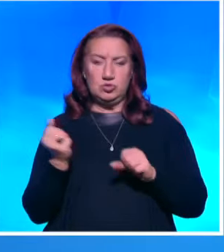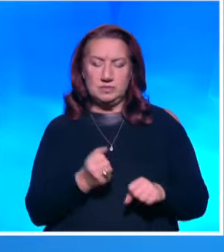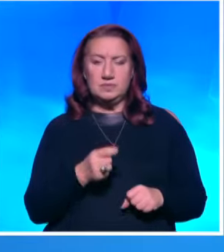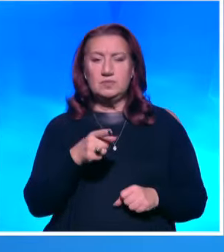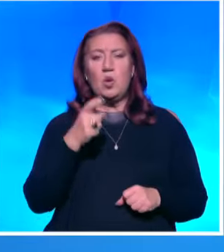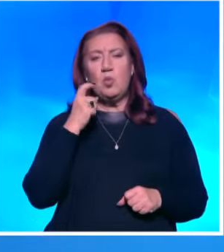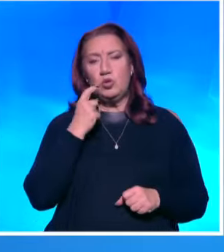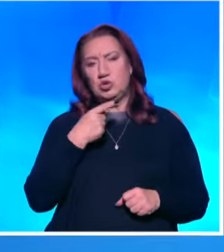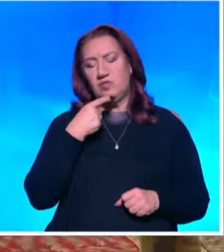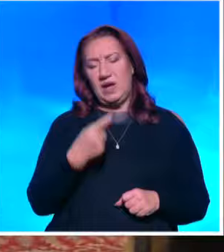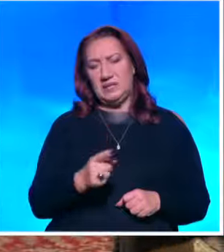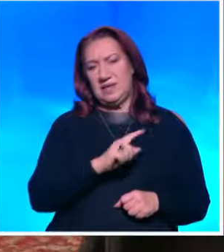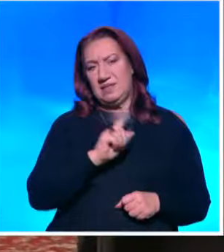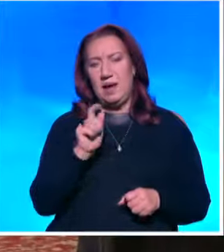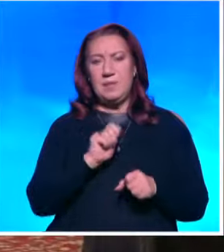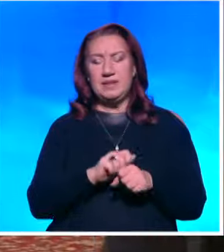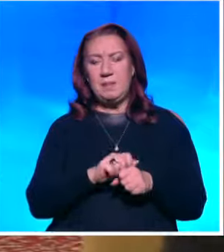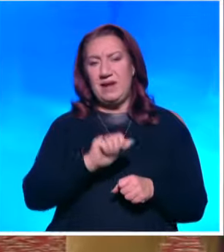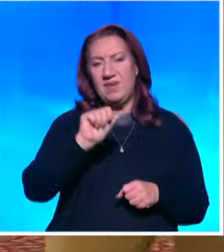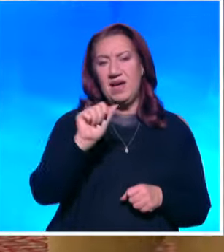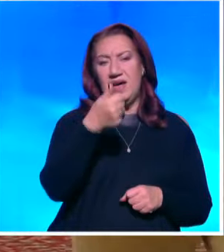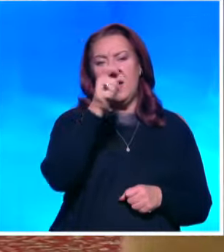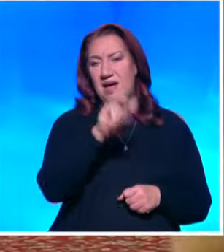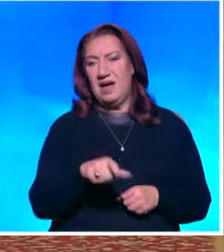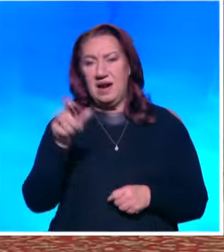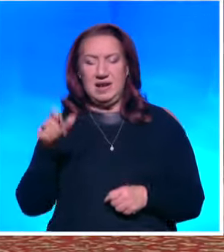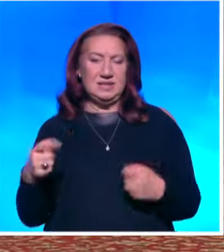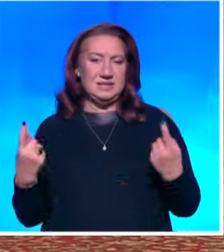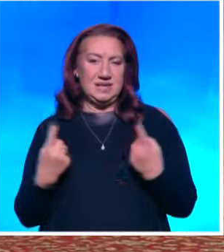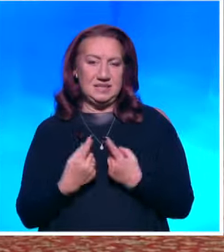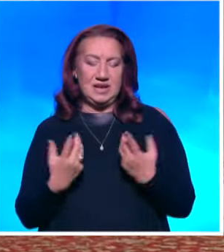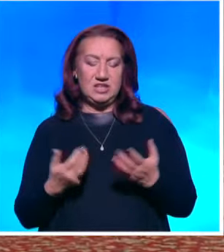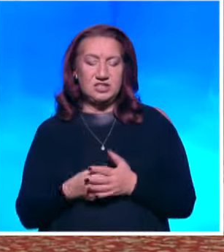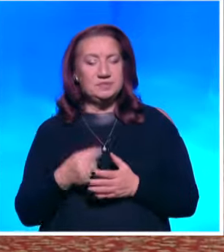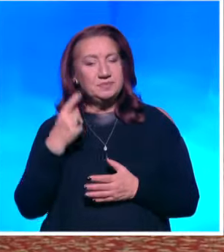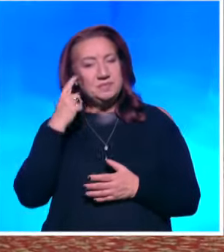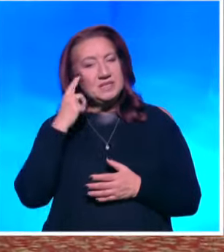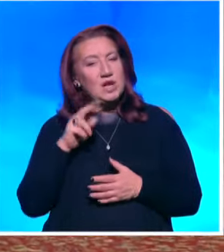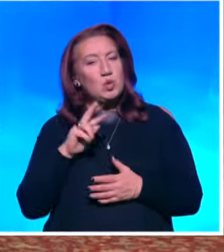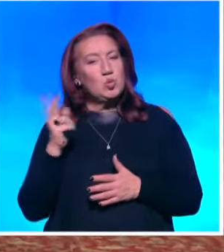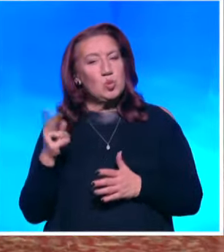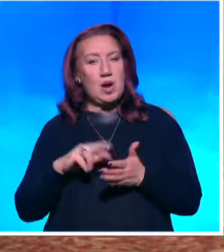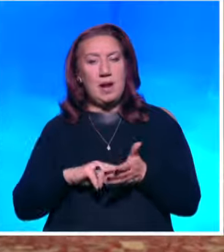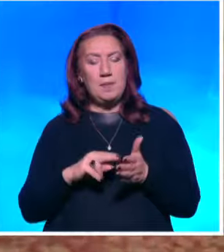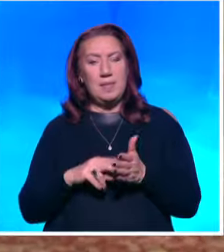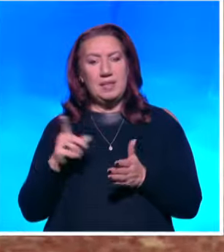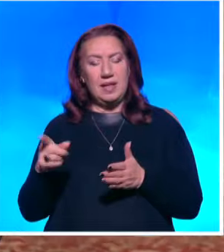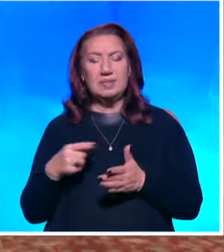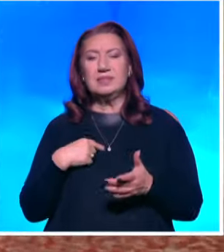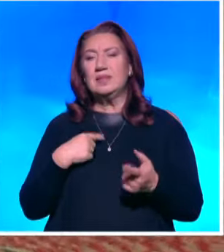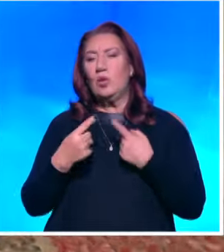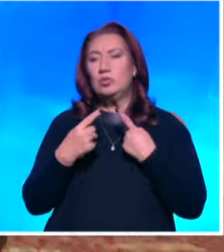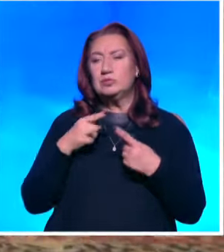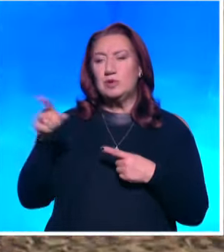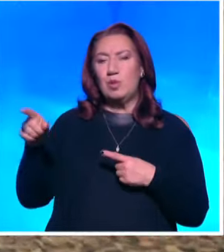лидерска среща за да не се упражняват върху него и заподозря алтернативен план в поведението и условията на продължаваме промяната